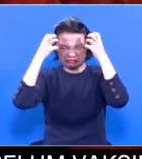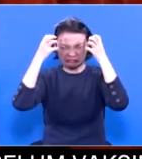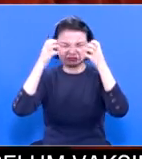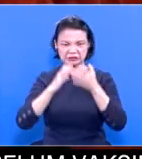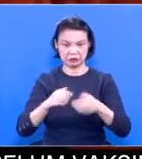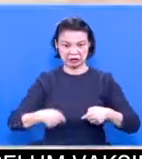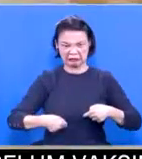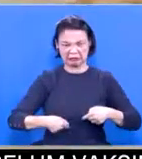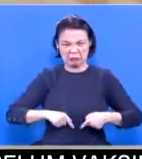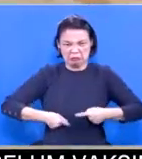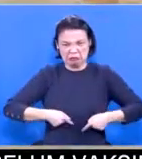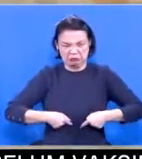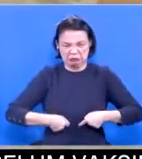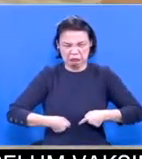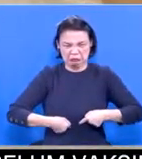lambung.